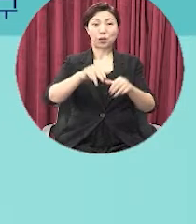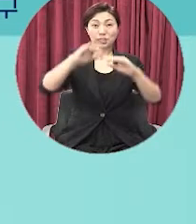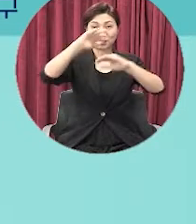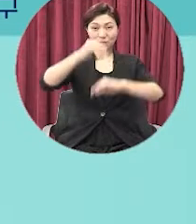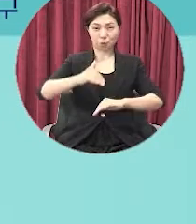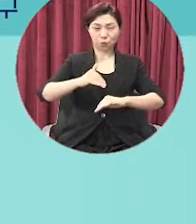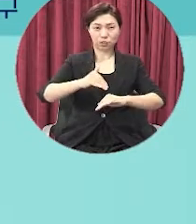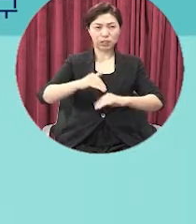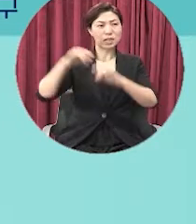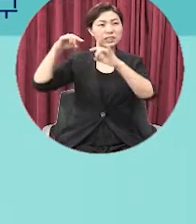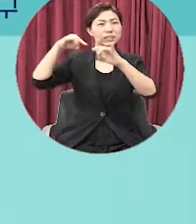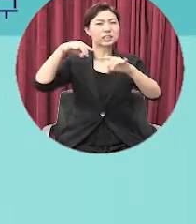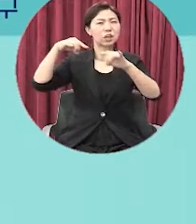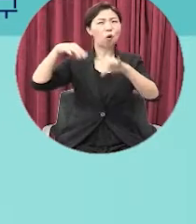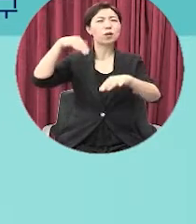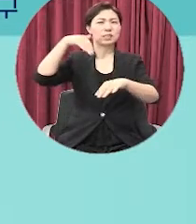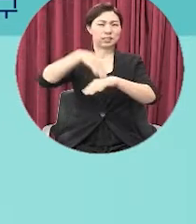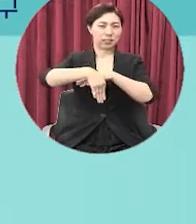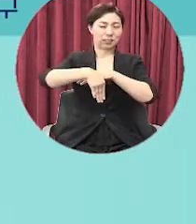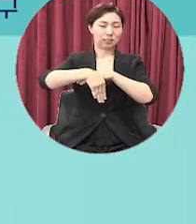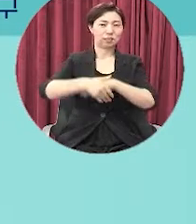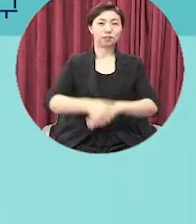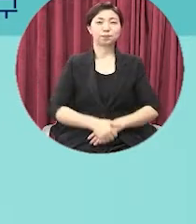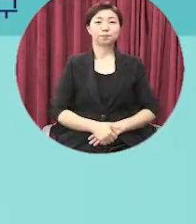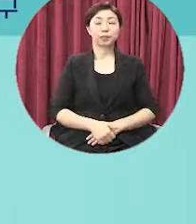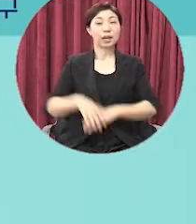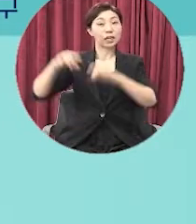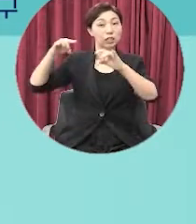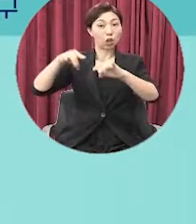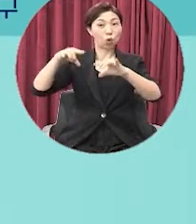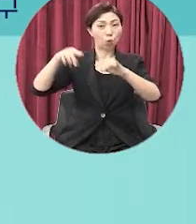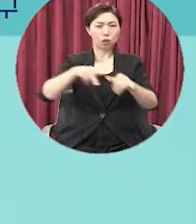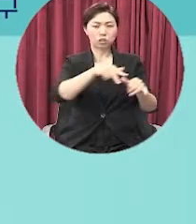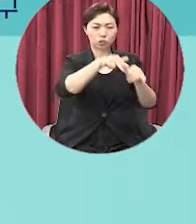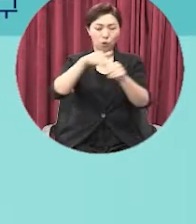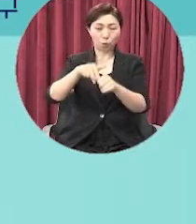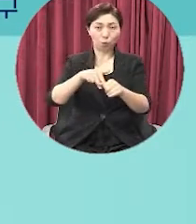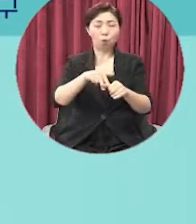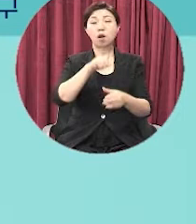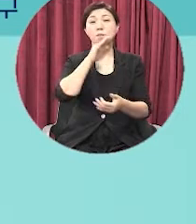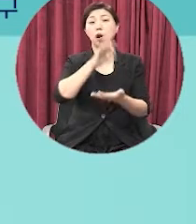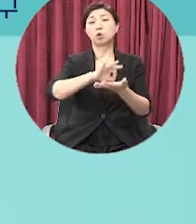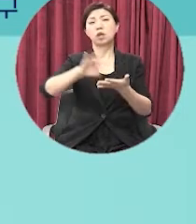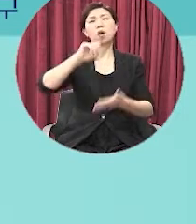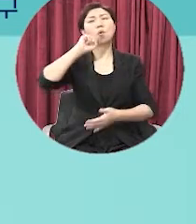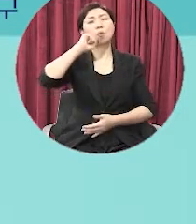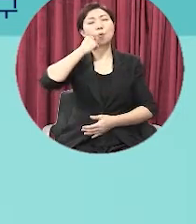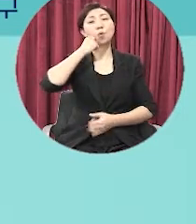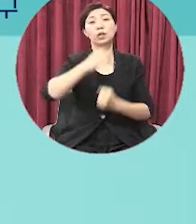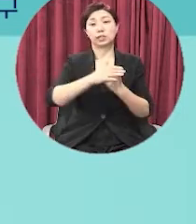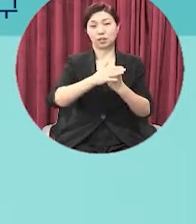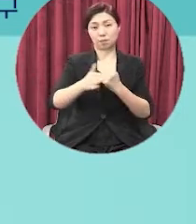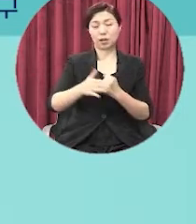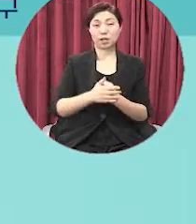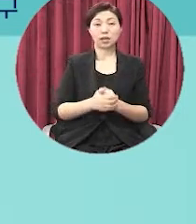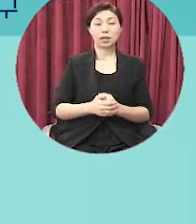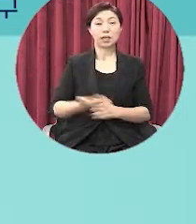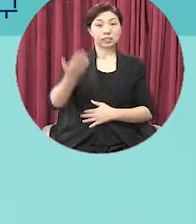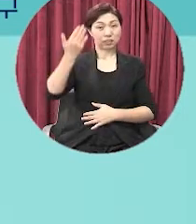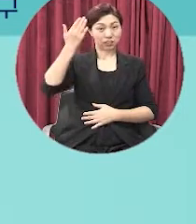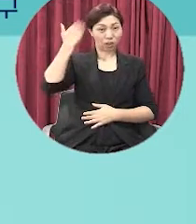시리얼 되어 있습니다 아 그렇지만 그 데이터를 바로 쓸 수 없기 때문에 실제로 뭐 이렇게 있는 것처럼